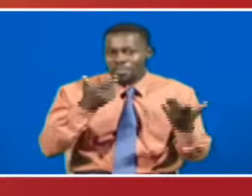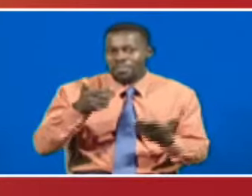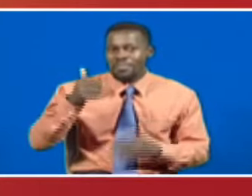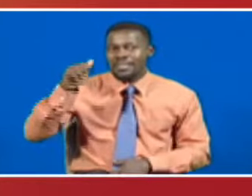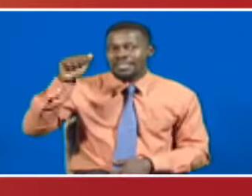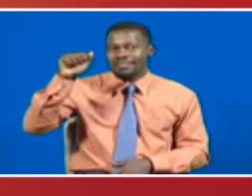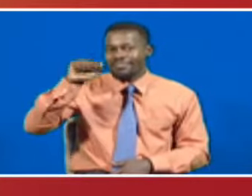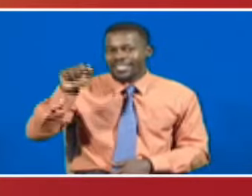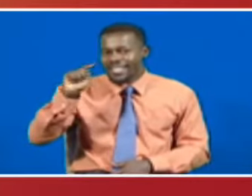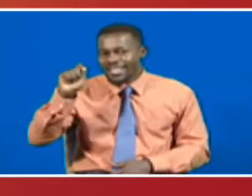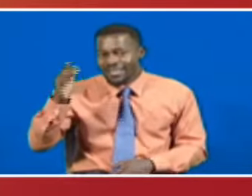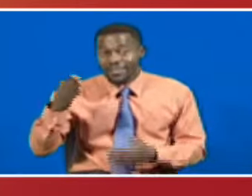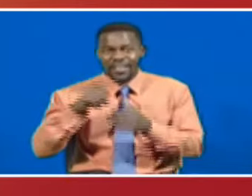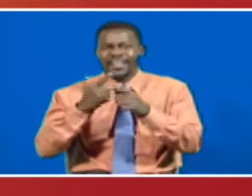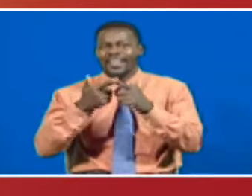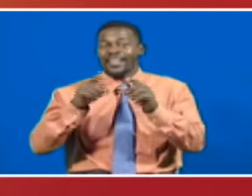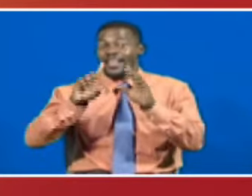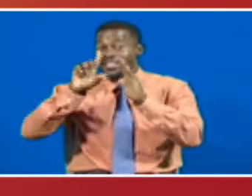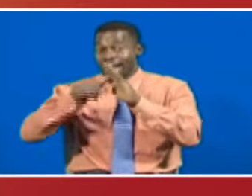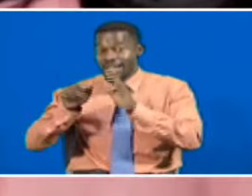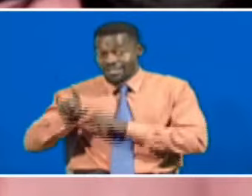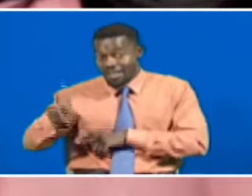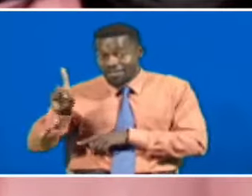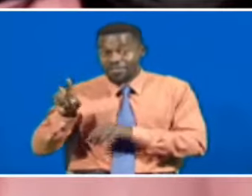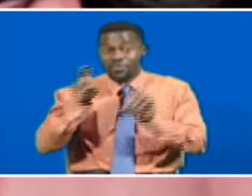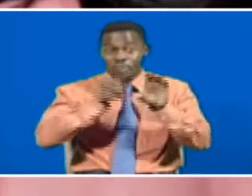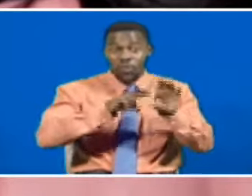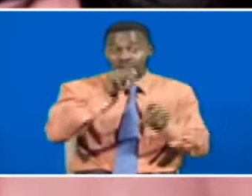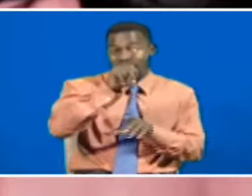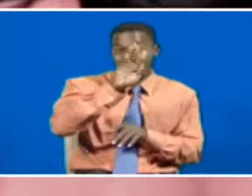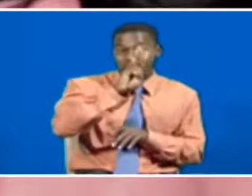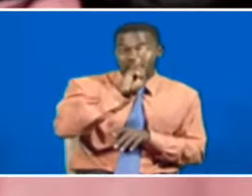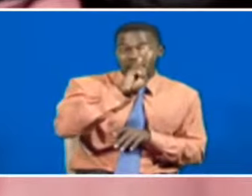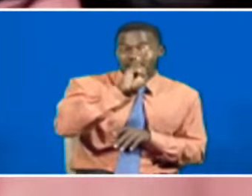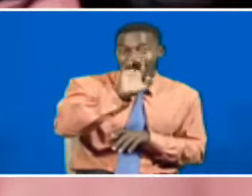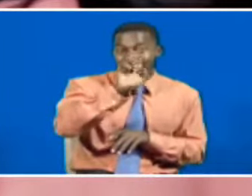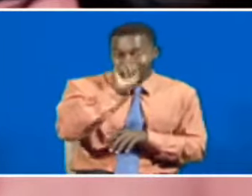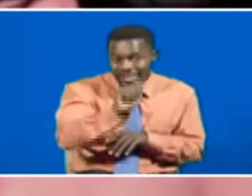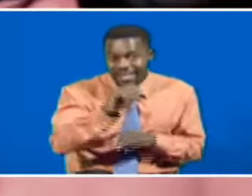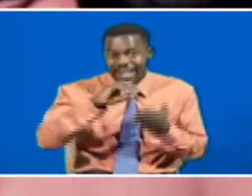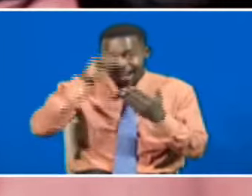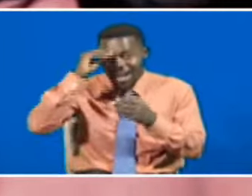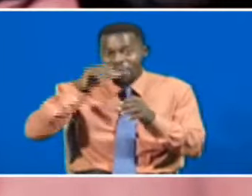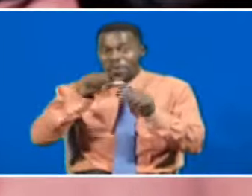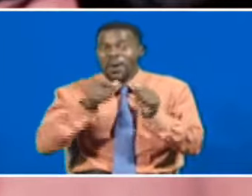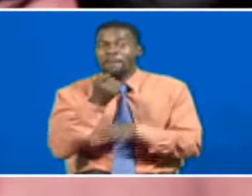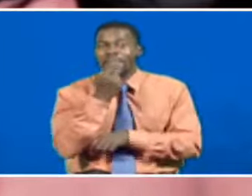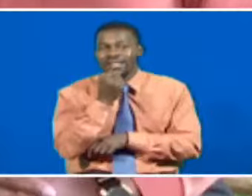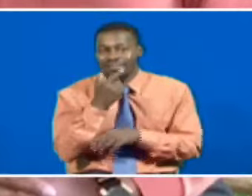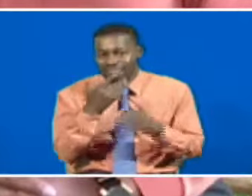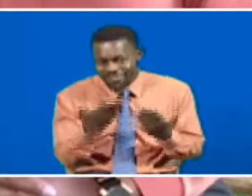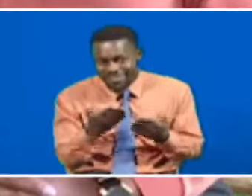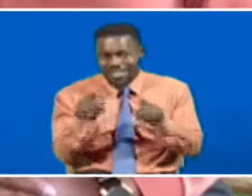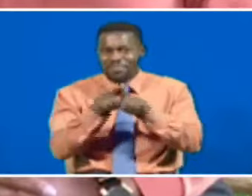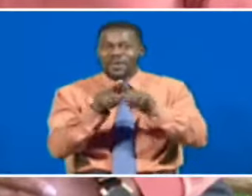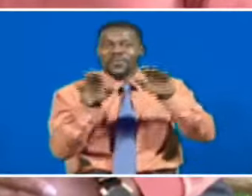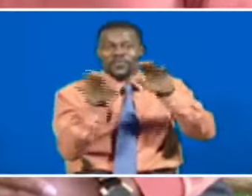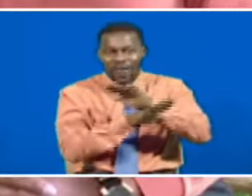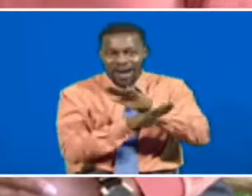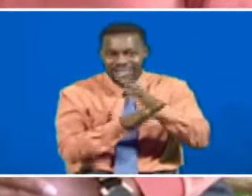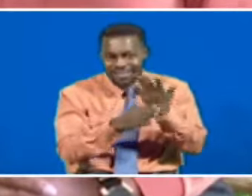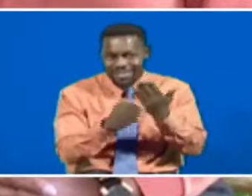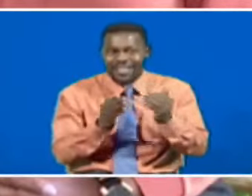Kabete, alikosomea kozi ya famasia. Anasimulia jinsi majukumu ya uongozi aliyopewa kama naibu mwenyekiti katika